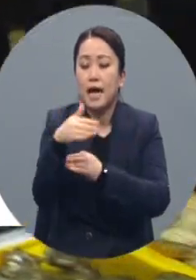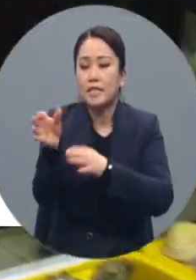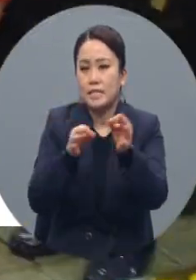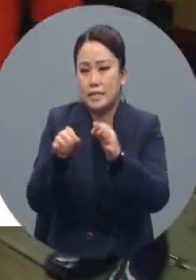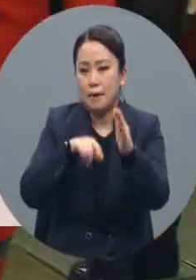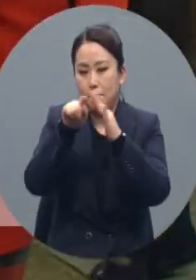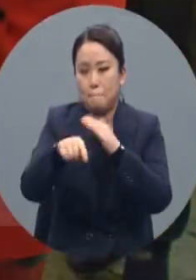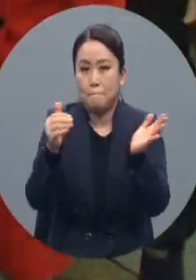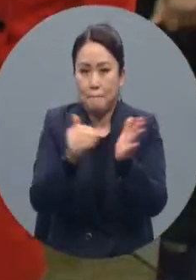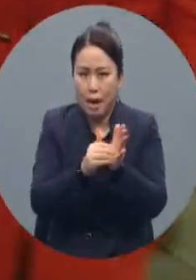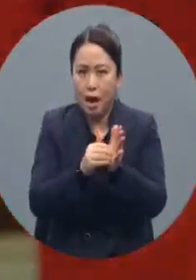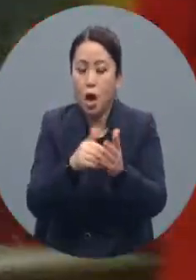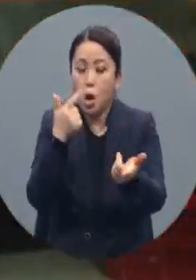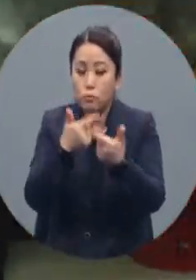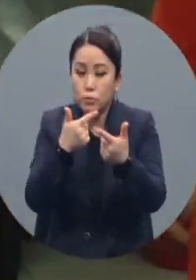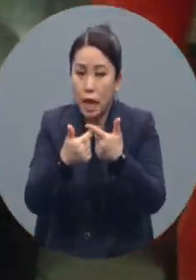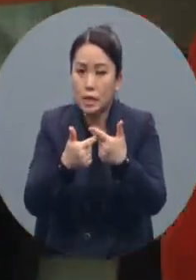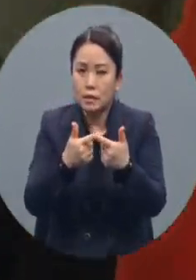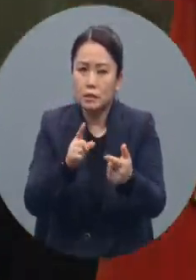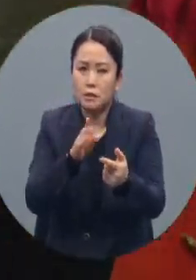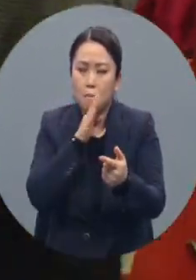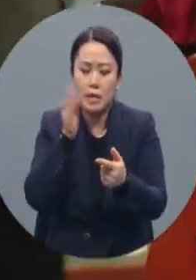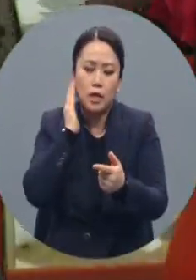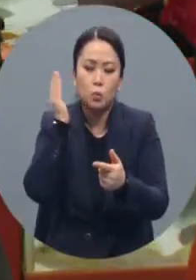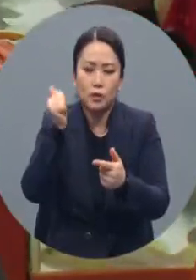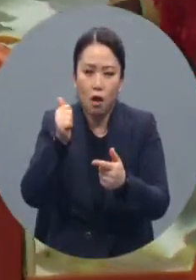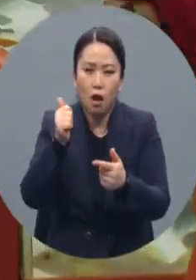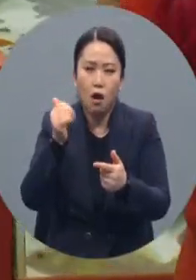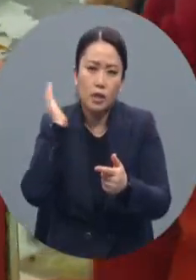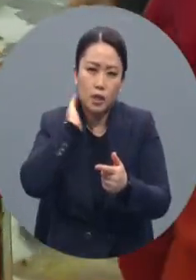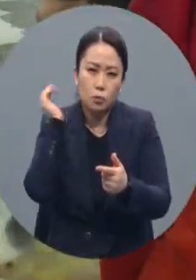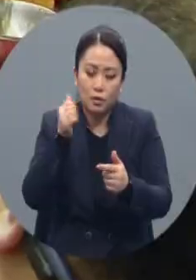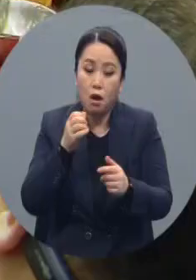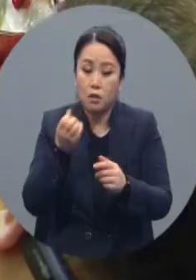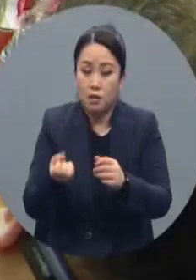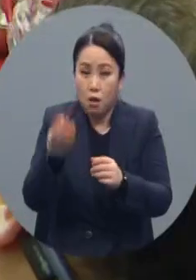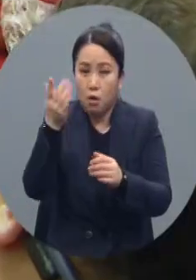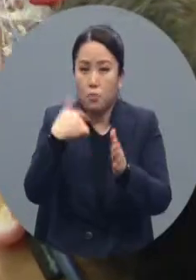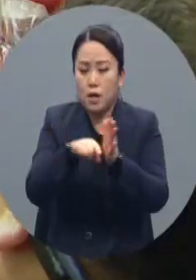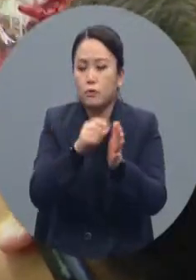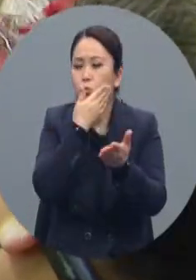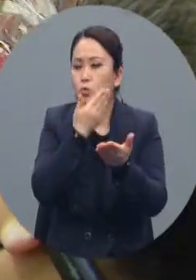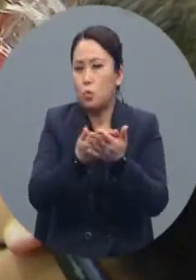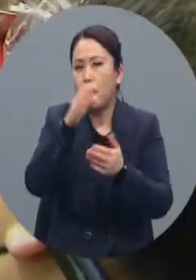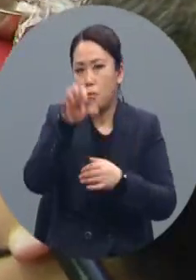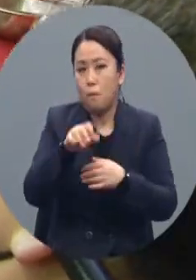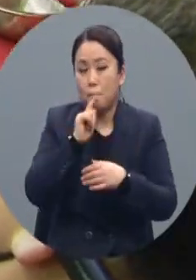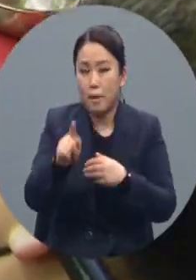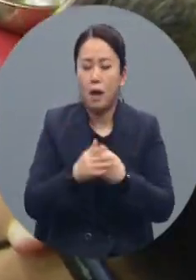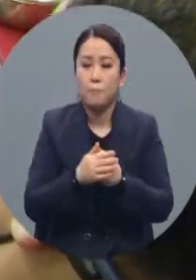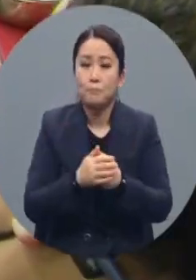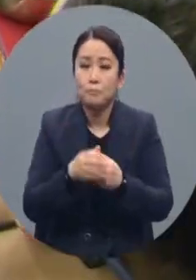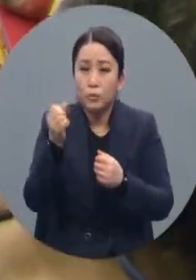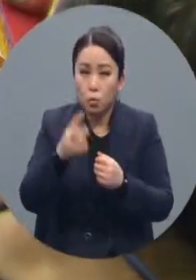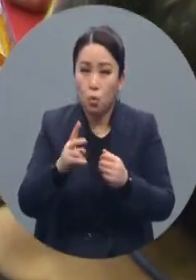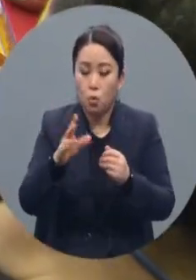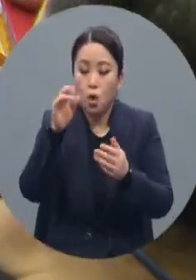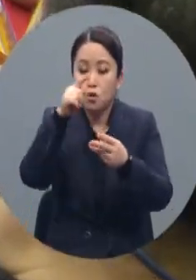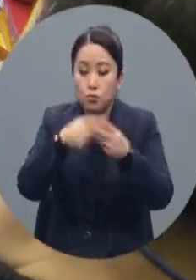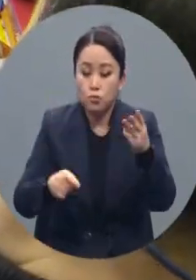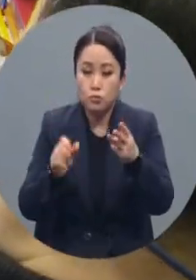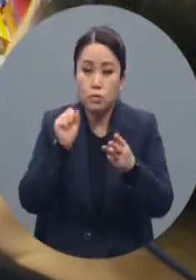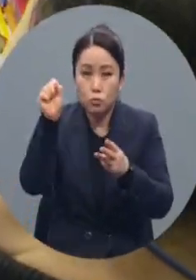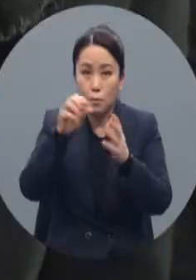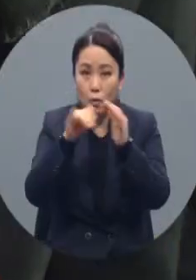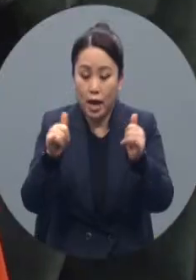좌우하는 가장 중요한 지역이라며 보수 표심의 결집을 강조했습니다. 윤석열 후보가 공약한 가덕도